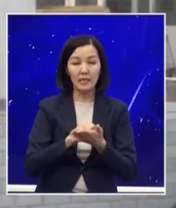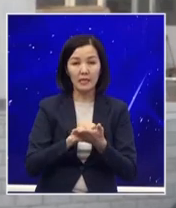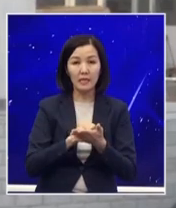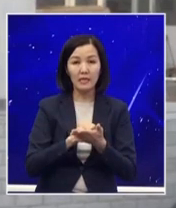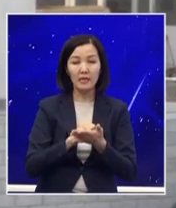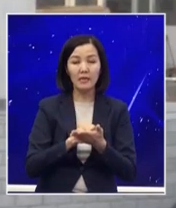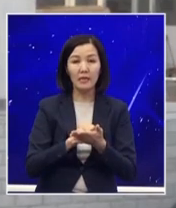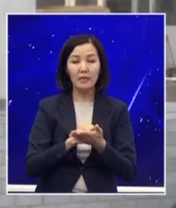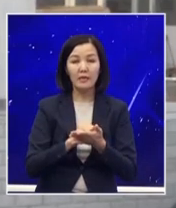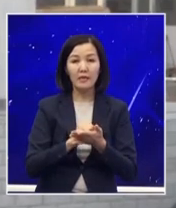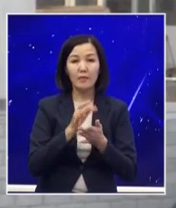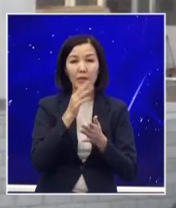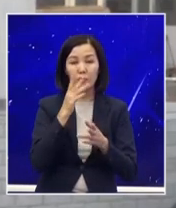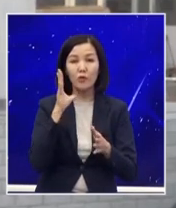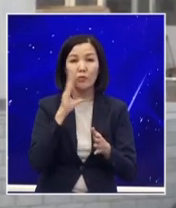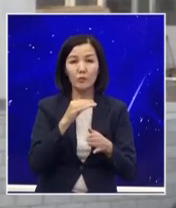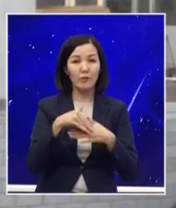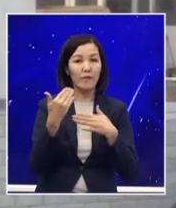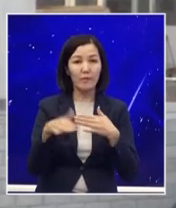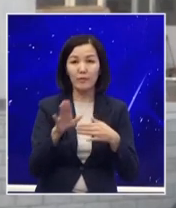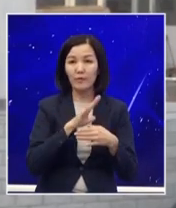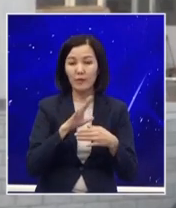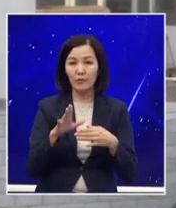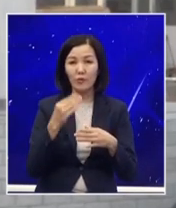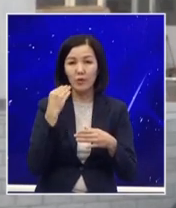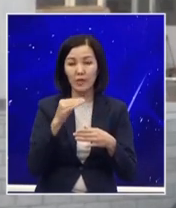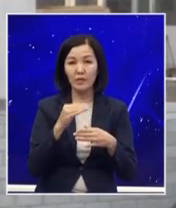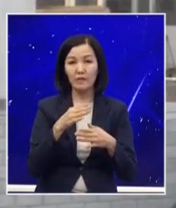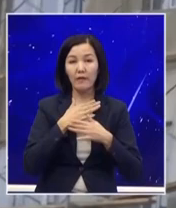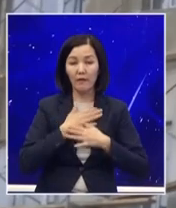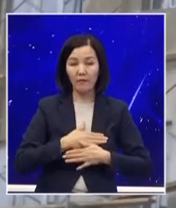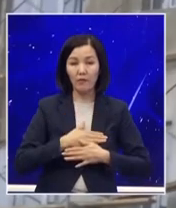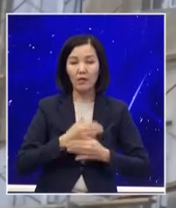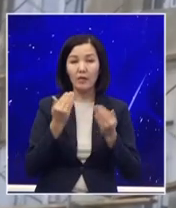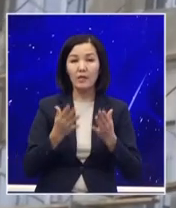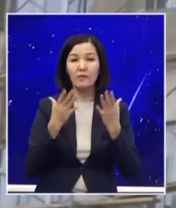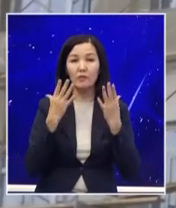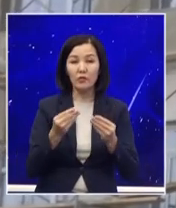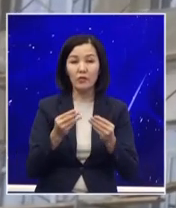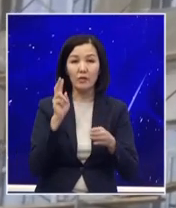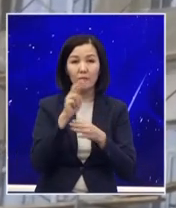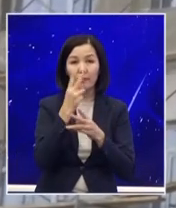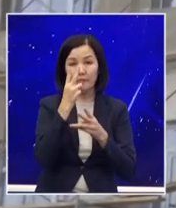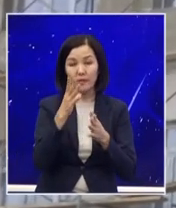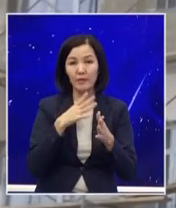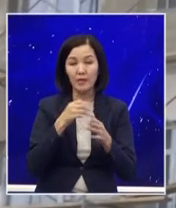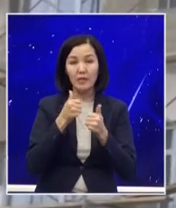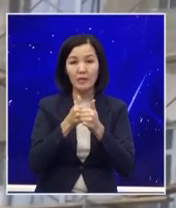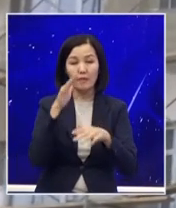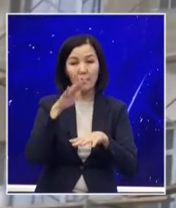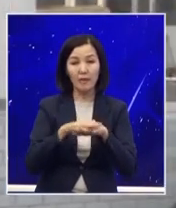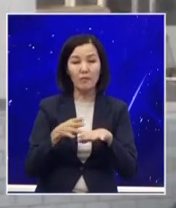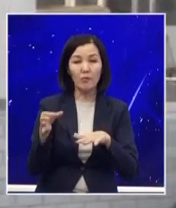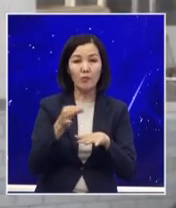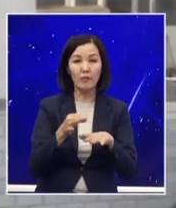В принципе, по срокам успевают, качеством довольны. Сегодня был объезд замакимом